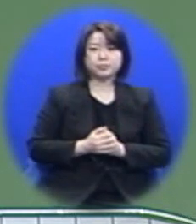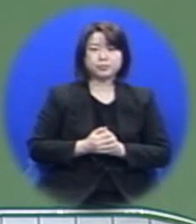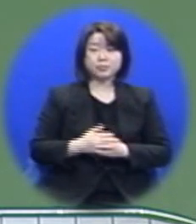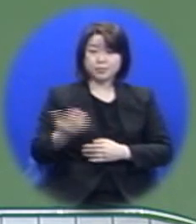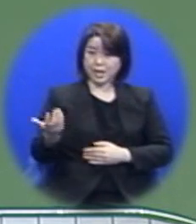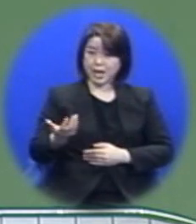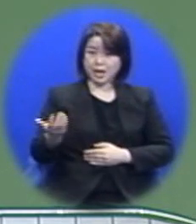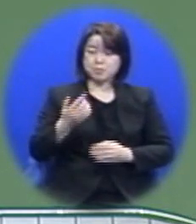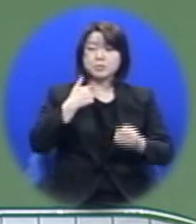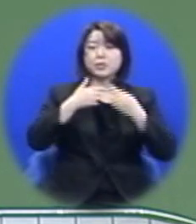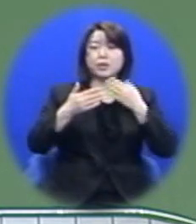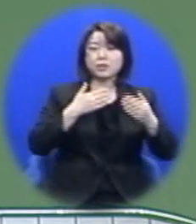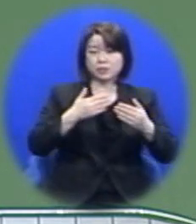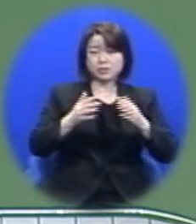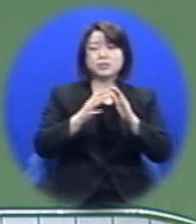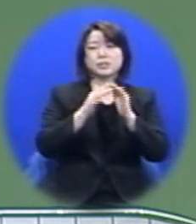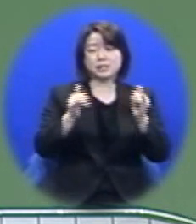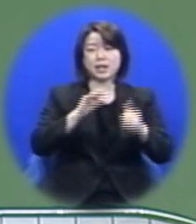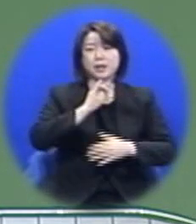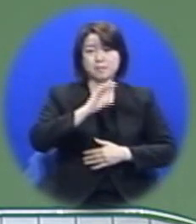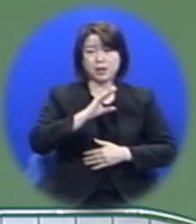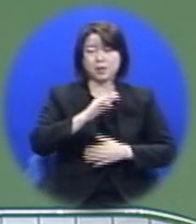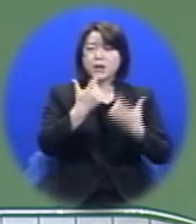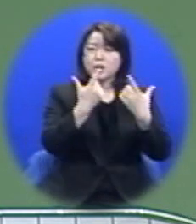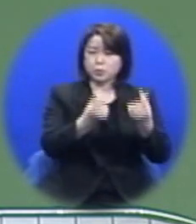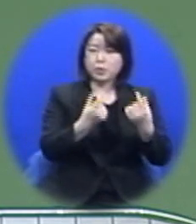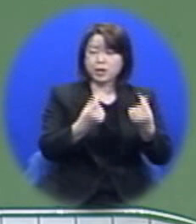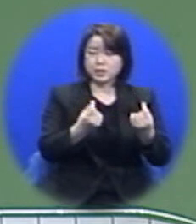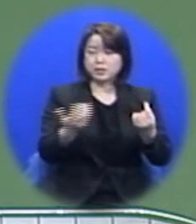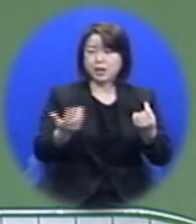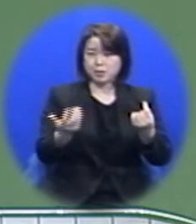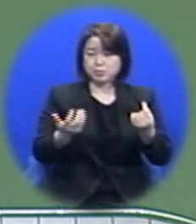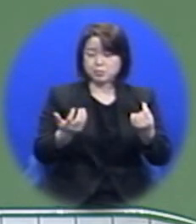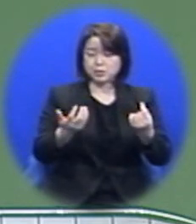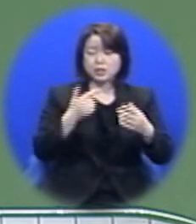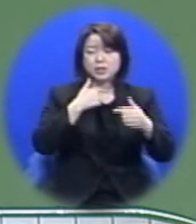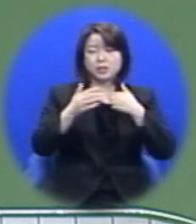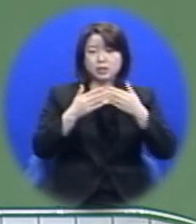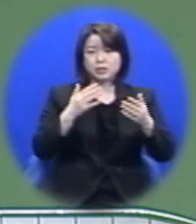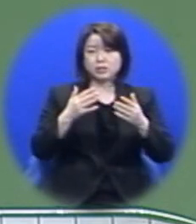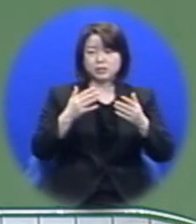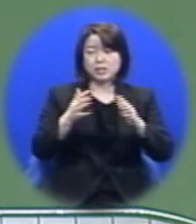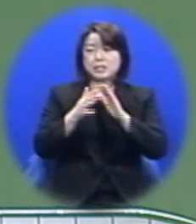아픔을 겪은 사람만이 똑같은 아픔을 겪은 사람들을 위로할 수 있다는